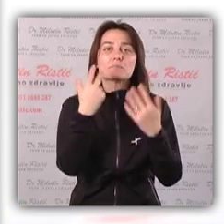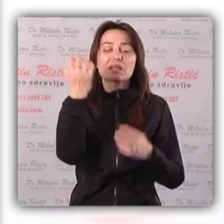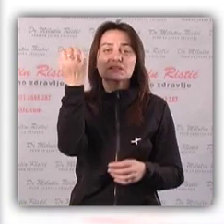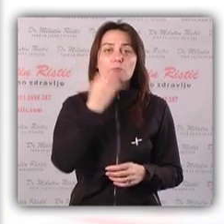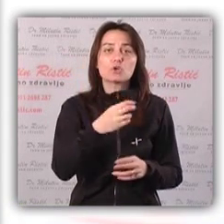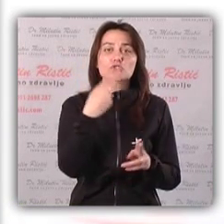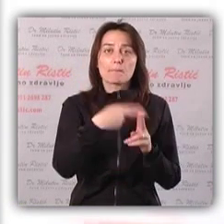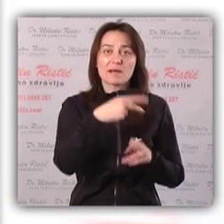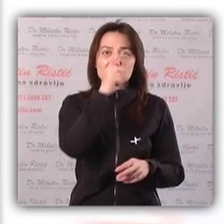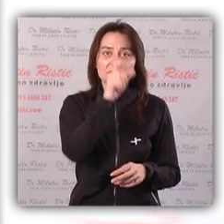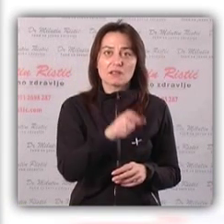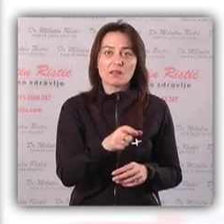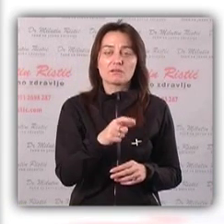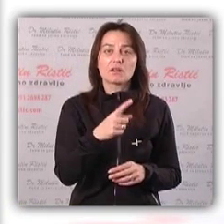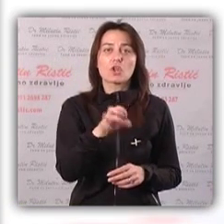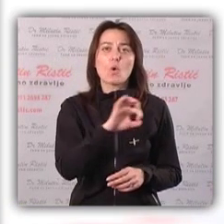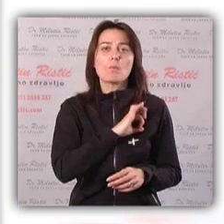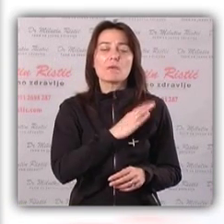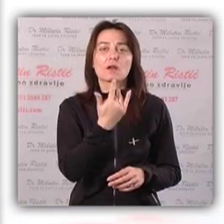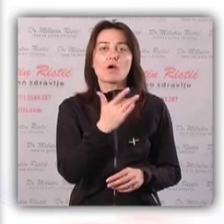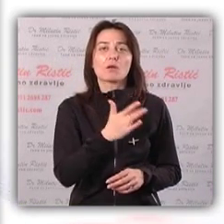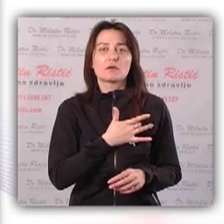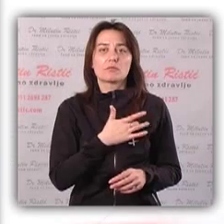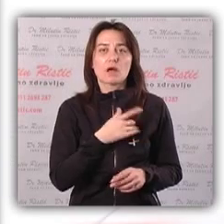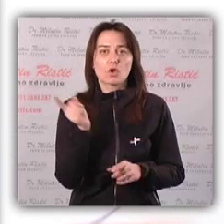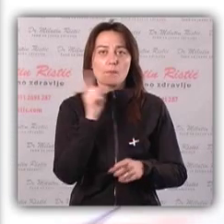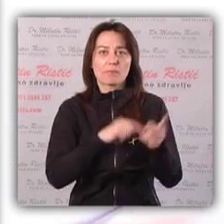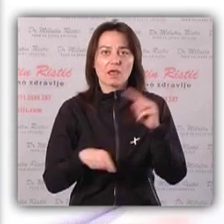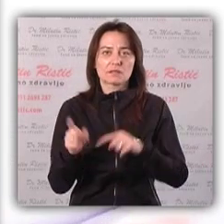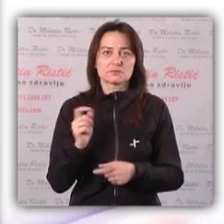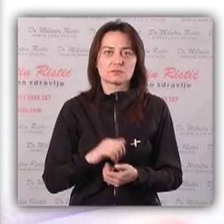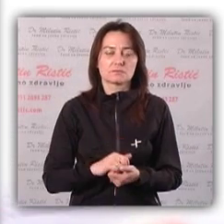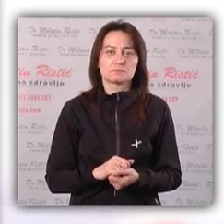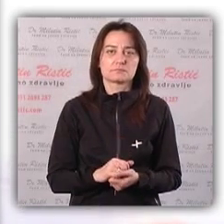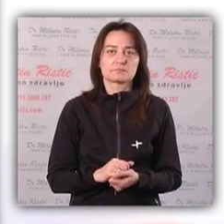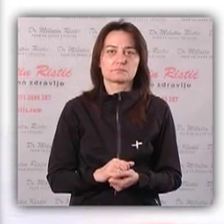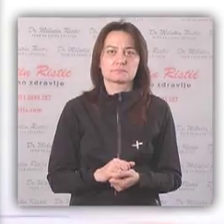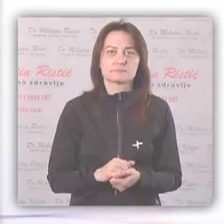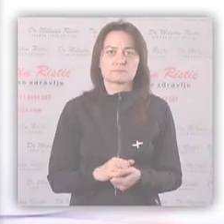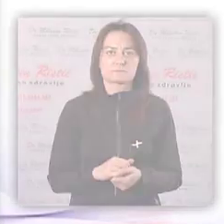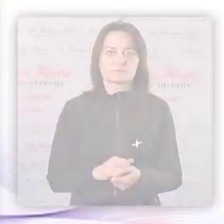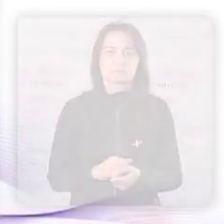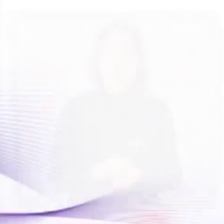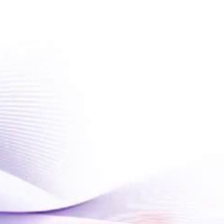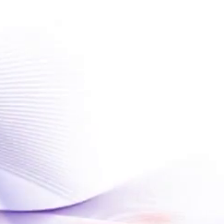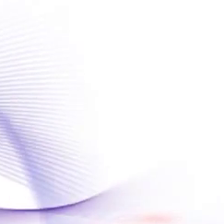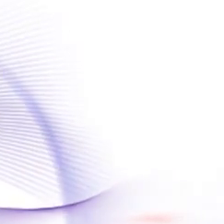i 80% pacijenata umre od kardiovaskularnih komplikacija.